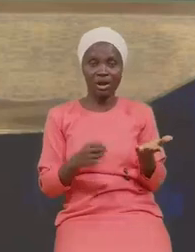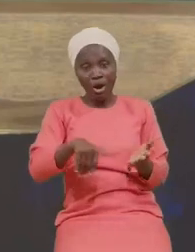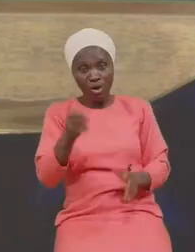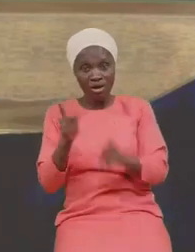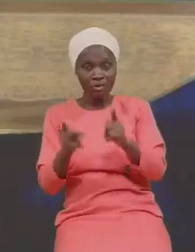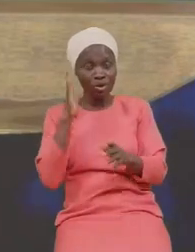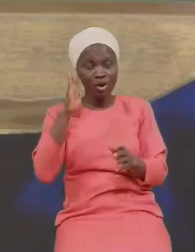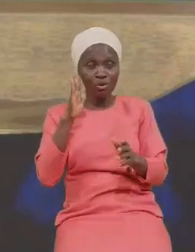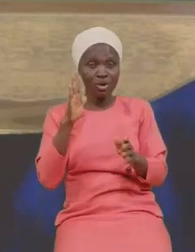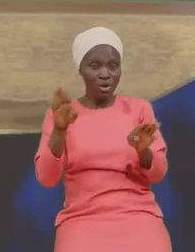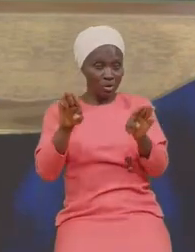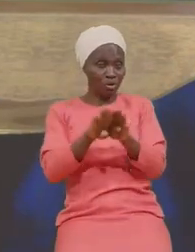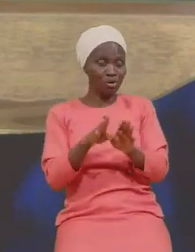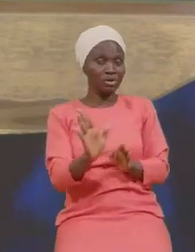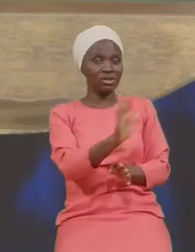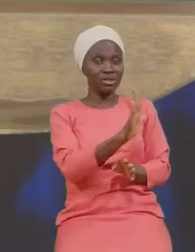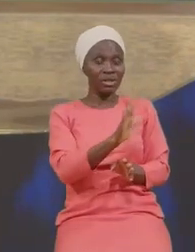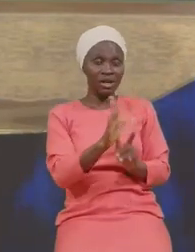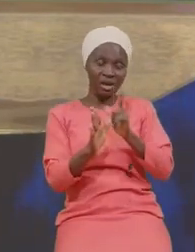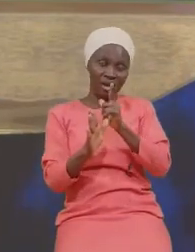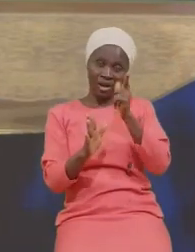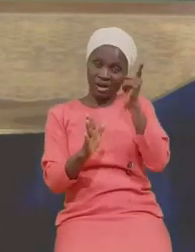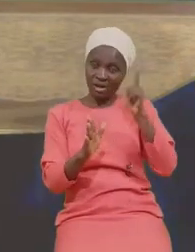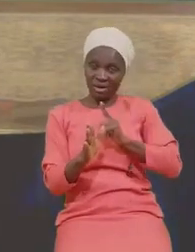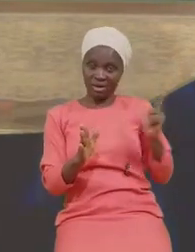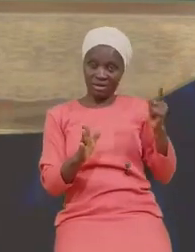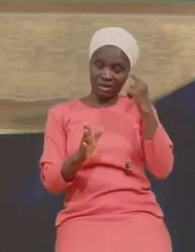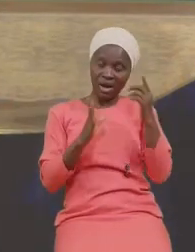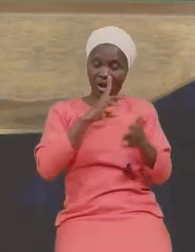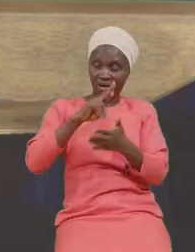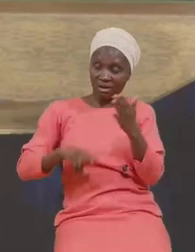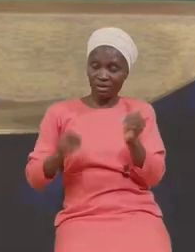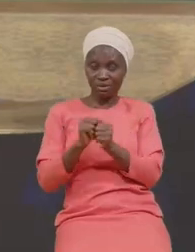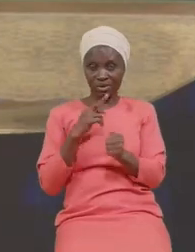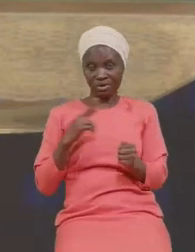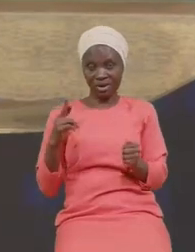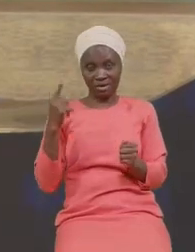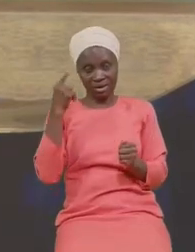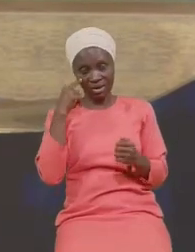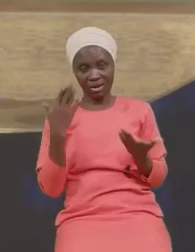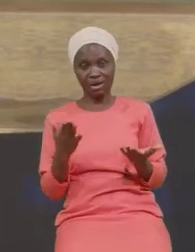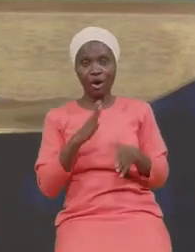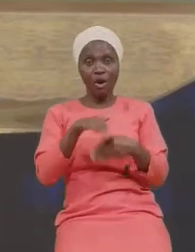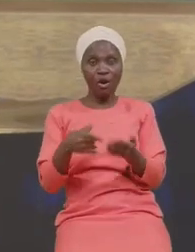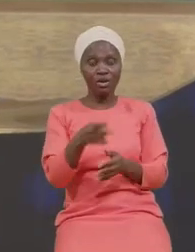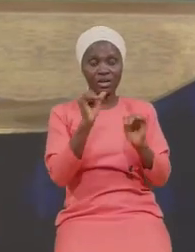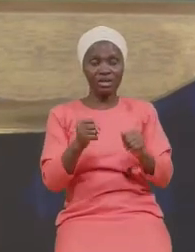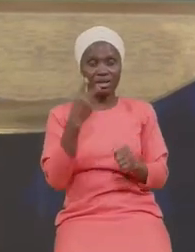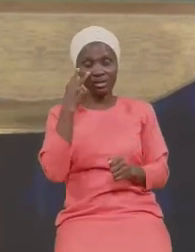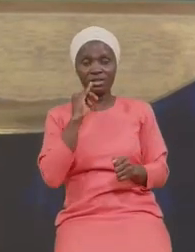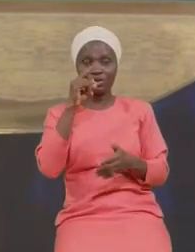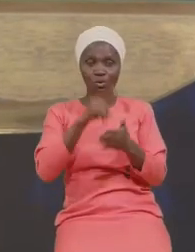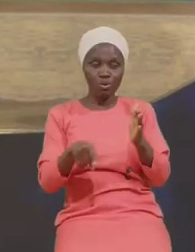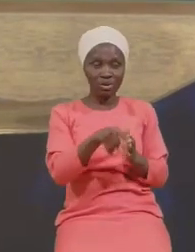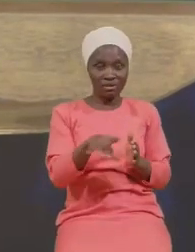le gauche pour lire avec leurs doigts tout ce qu'ils peuvent voir c'est ce qui est à l'autre côté